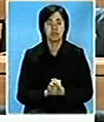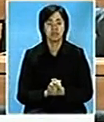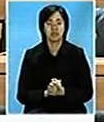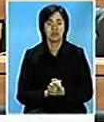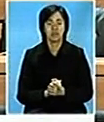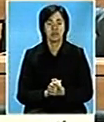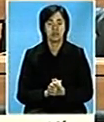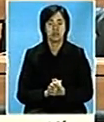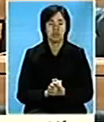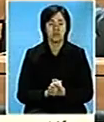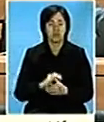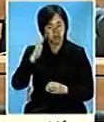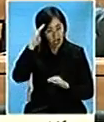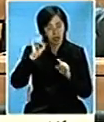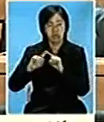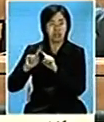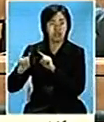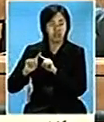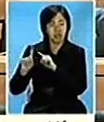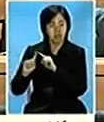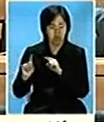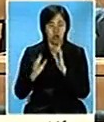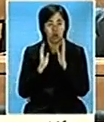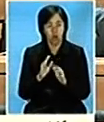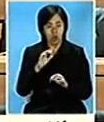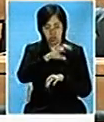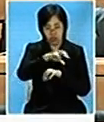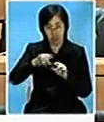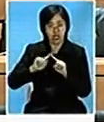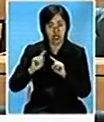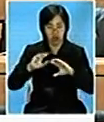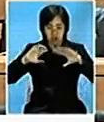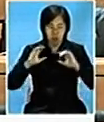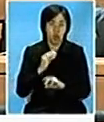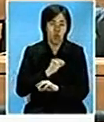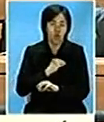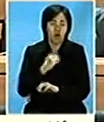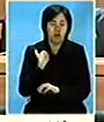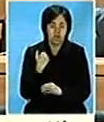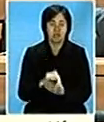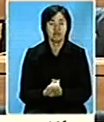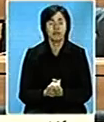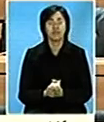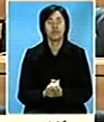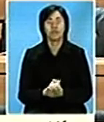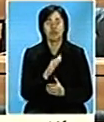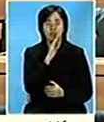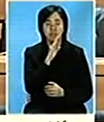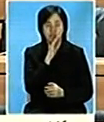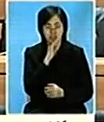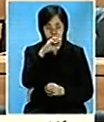เพราะว่าเป็นที่เกรงขามของทุกหน่วยงานของรัฐบาลถ้าหน่วยงานนี้สาม